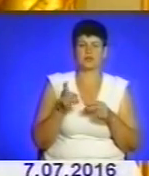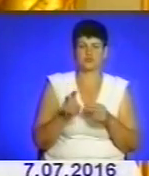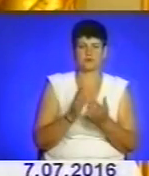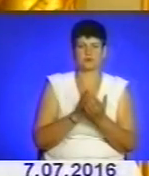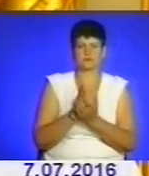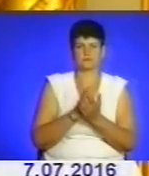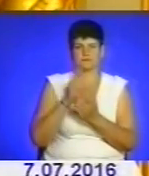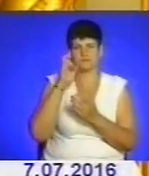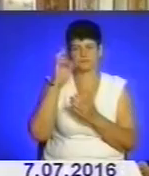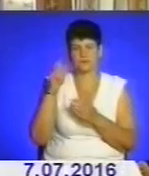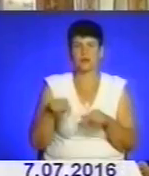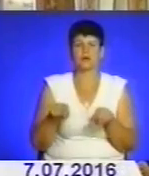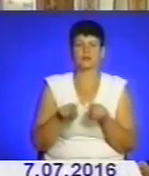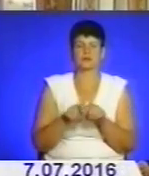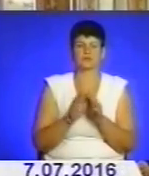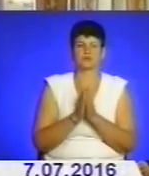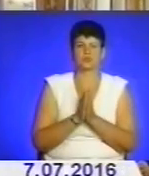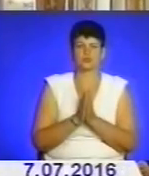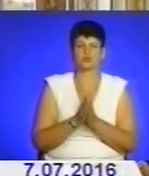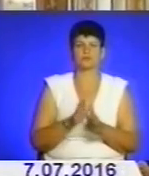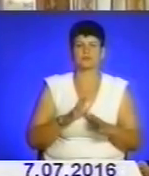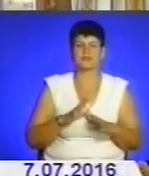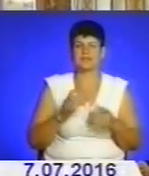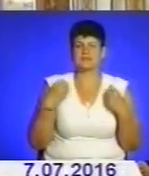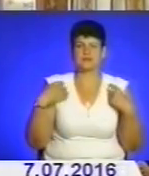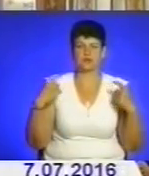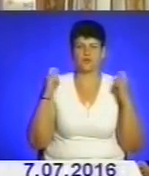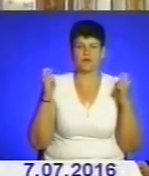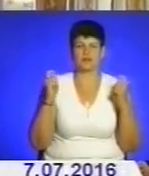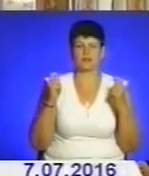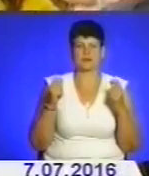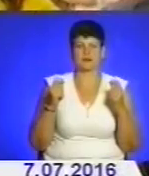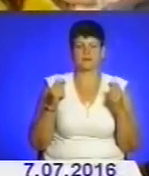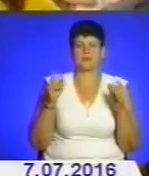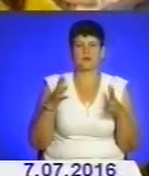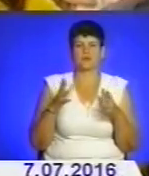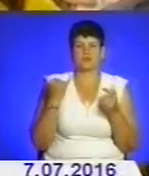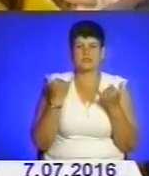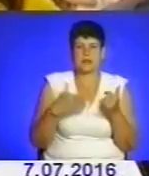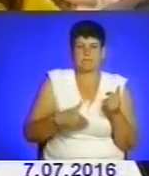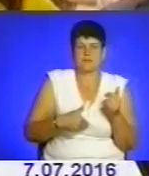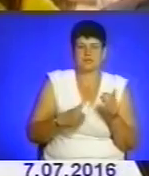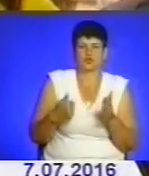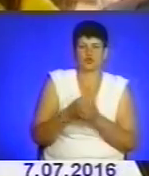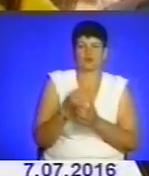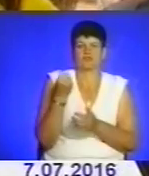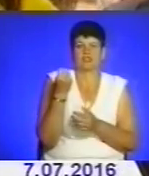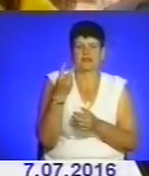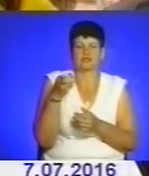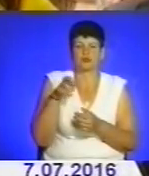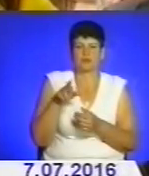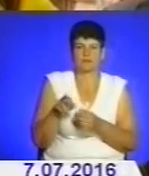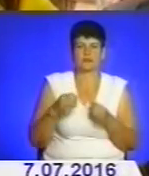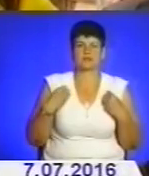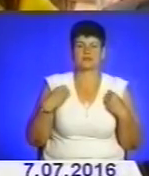літургію. А також застерігає від проведення гучних забав, бо зараз триває піст, включно до 12 липня – свята Петра